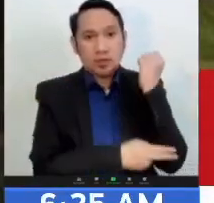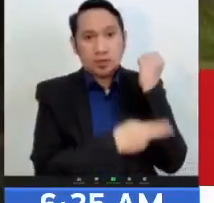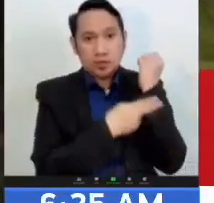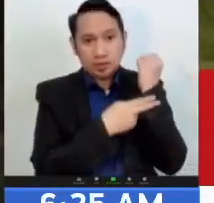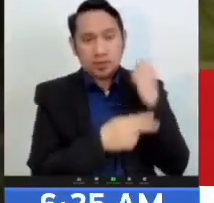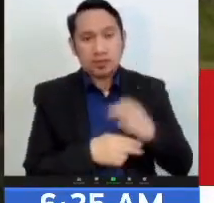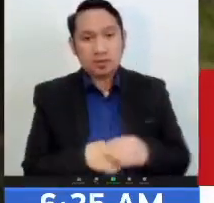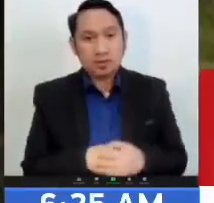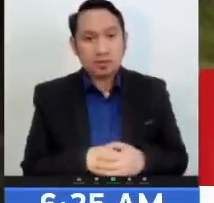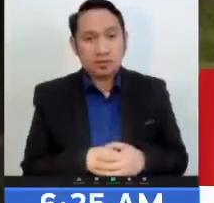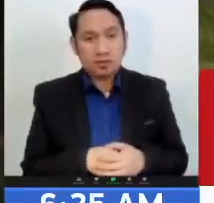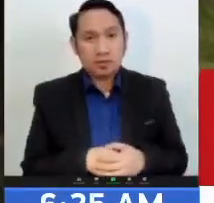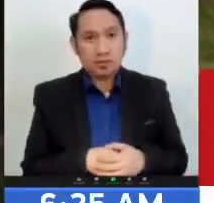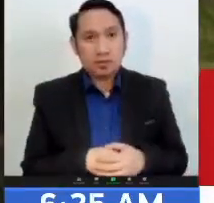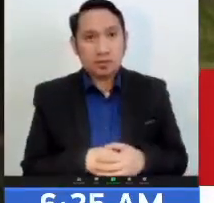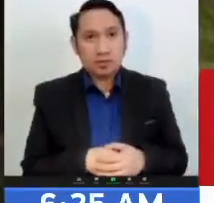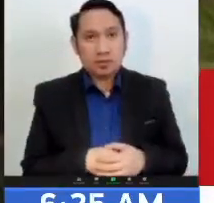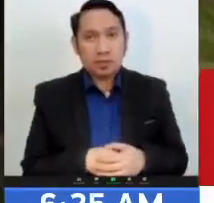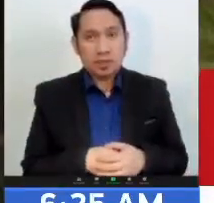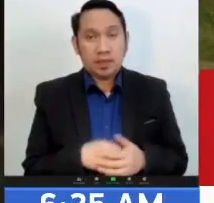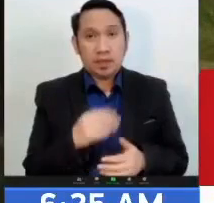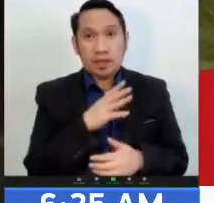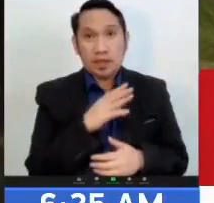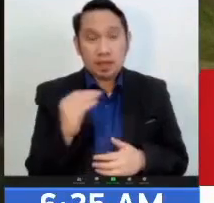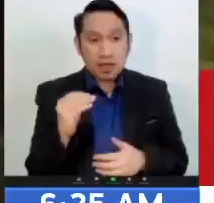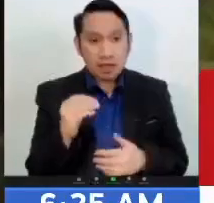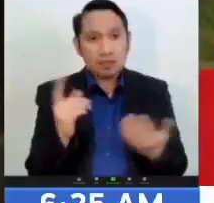Tapos, ang natira na lang yung mga matagal.